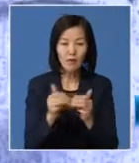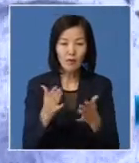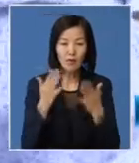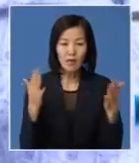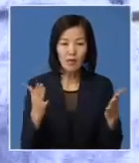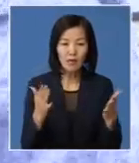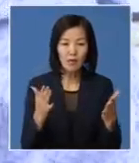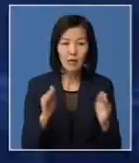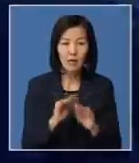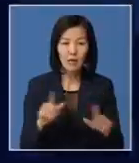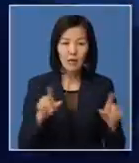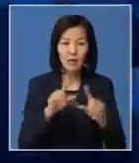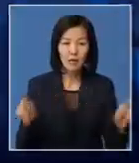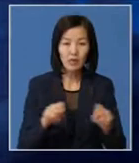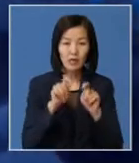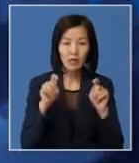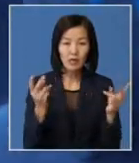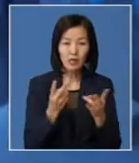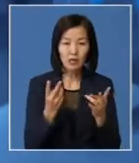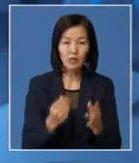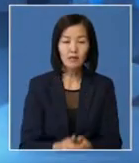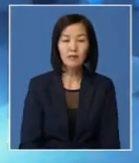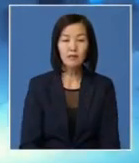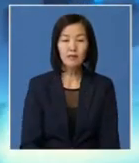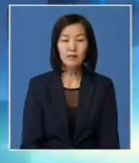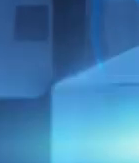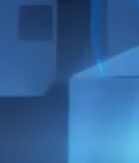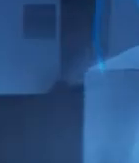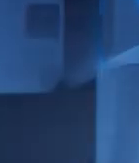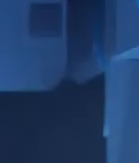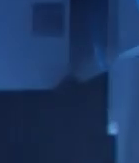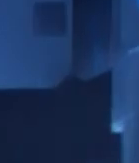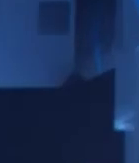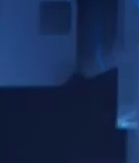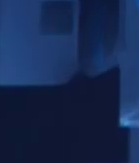аймаққа әлі де балабақшаға жет. Жайзира Исаева, Абзал Нүсіпов, Жетісу телеарнасы.